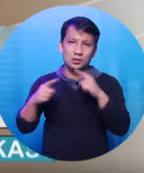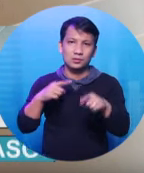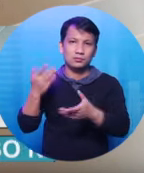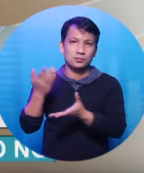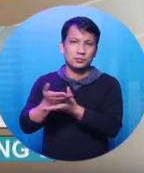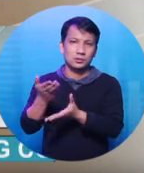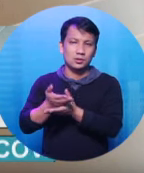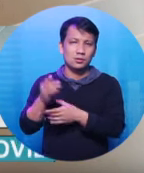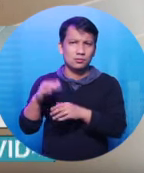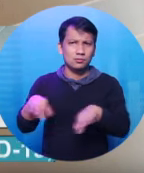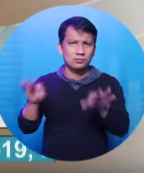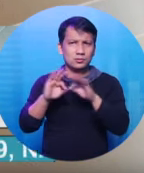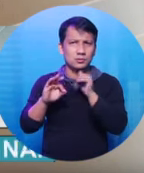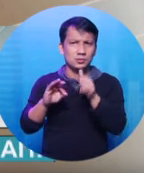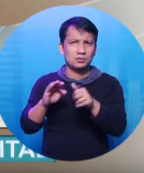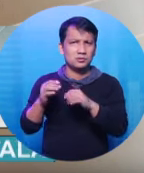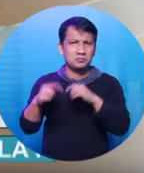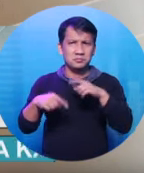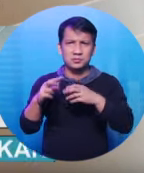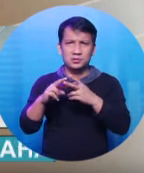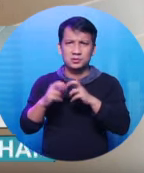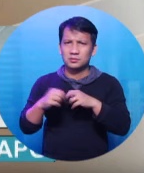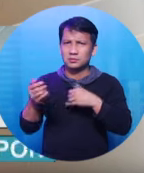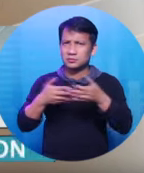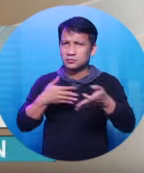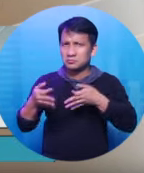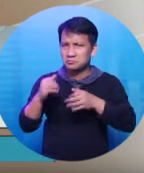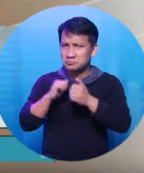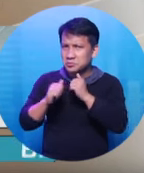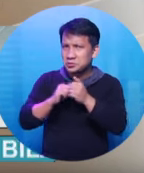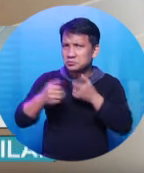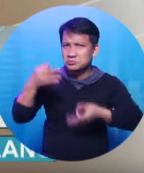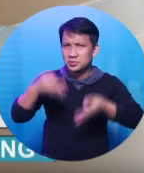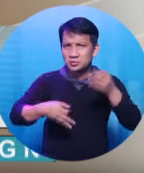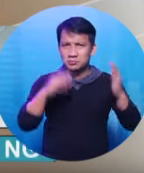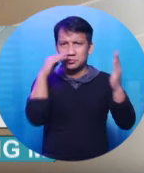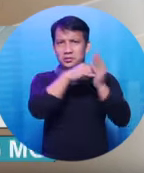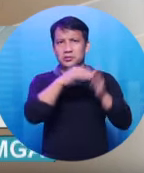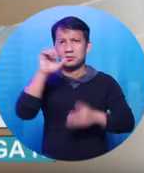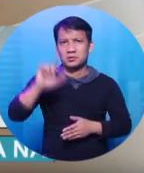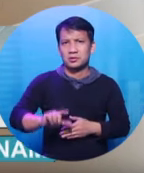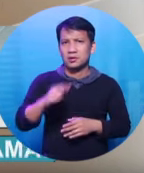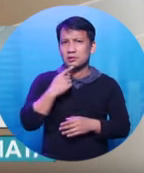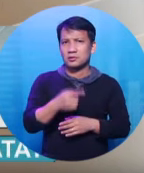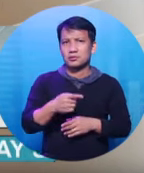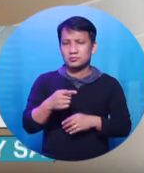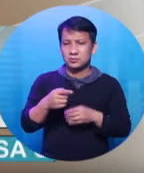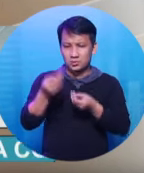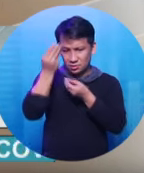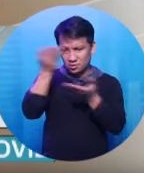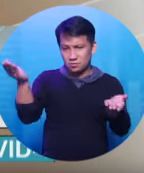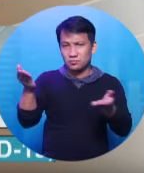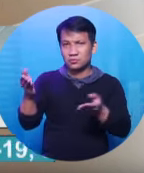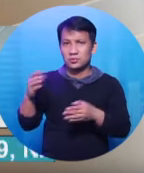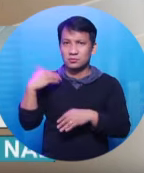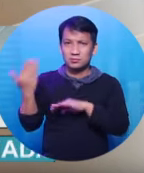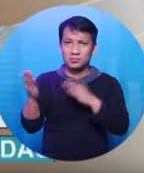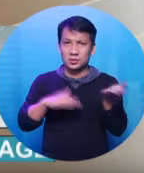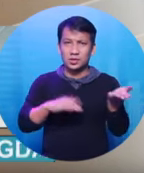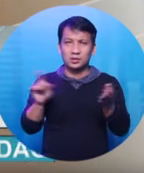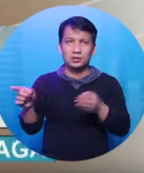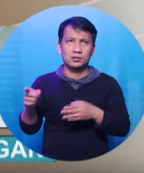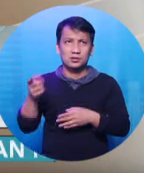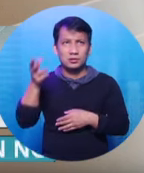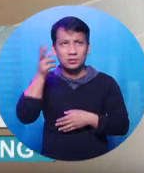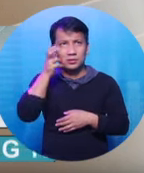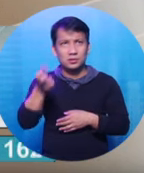tumigil. Okay. Pero it doesn't give her any justification to attack that law and spread na patay na ako. Correct.